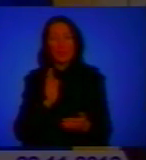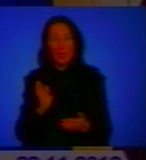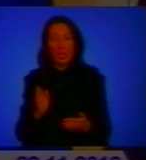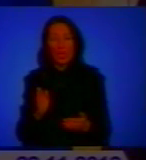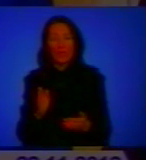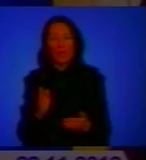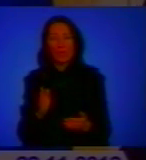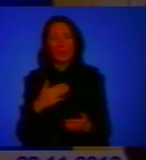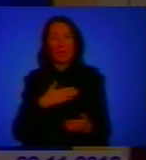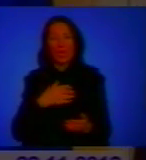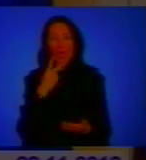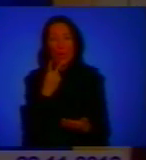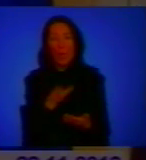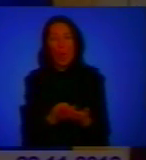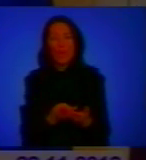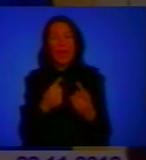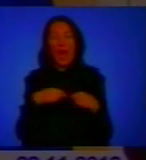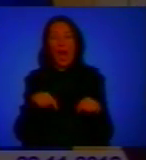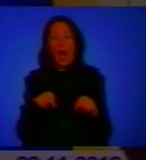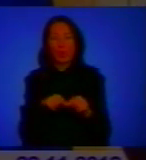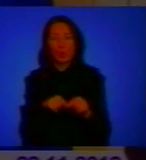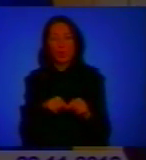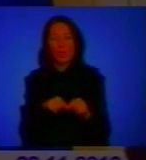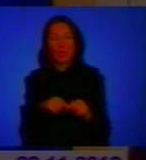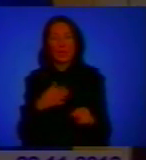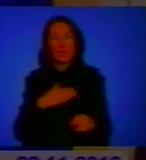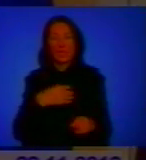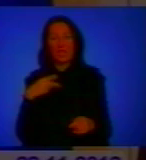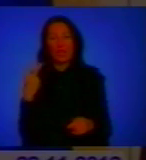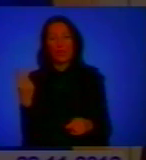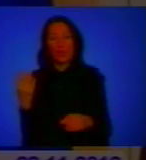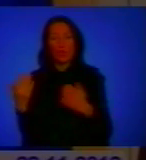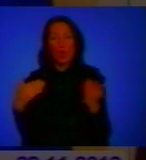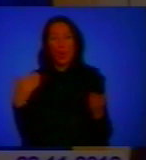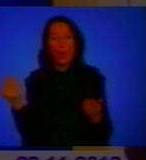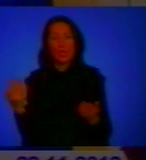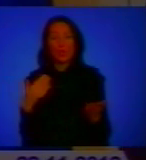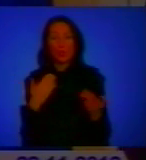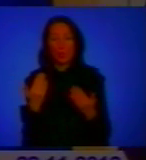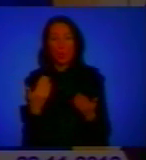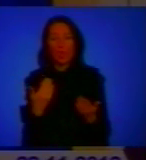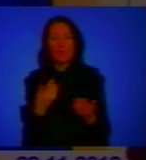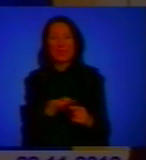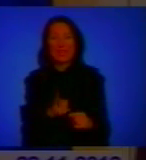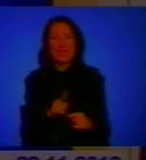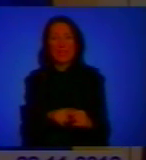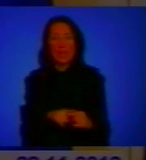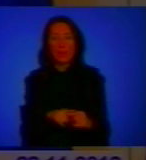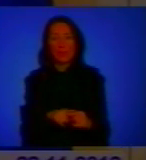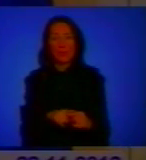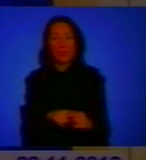перспективних, на наш погляд, галузях наших двосторонніх стосунків – це